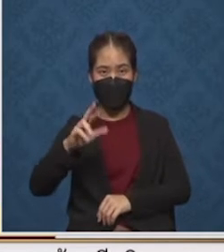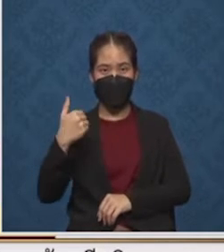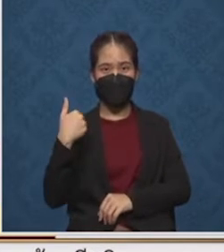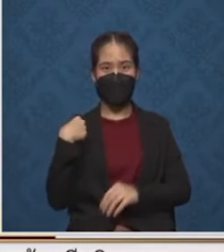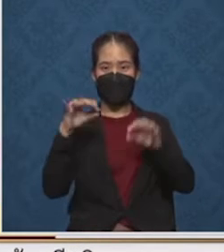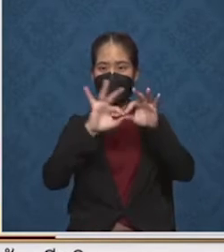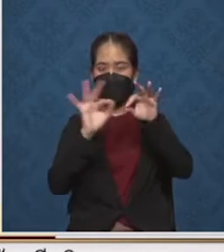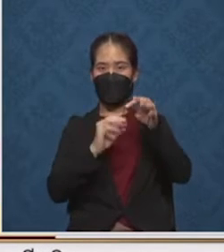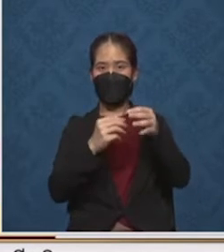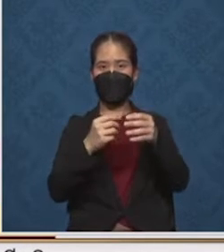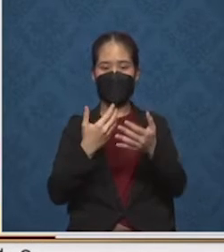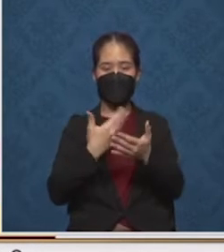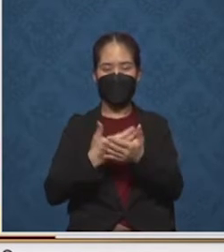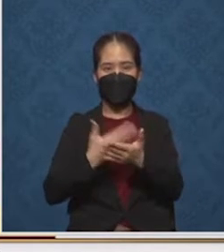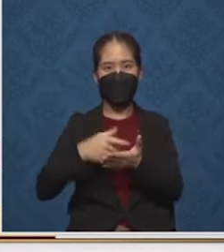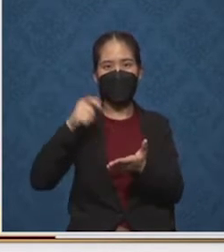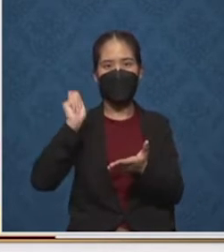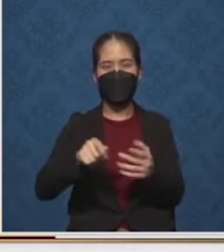เงื่อนไขการประมูล